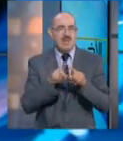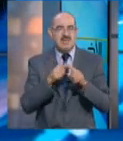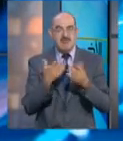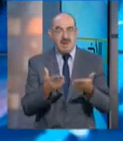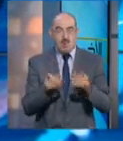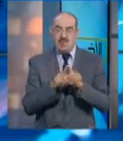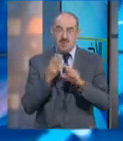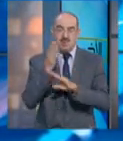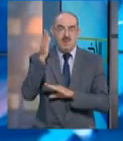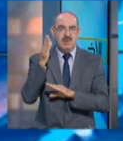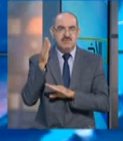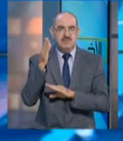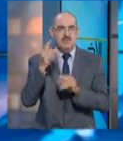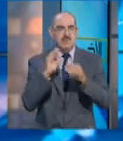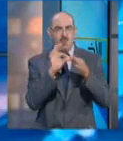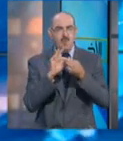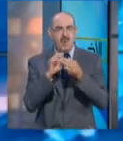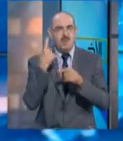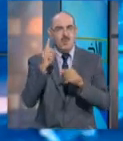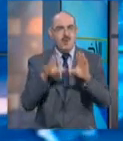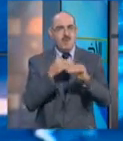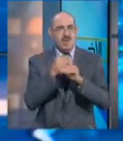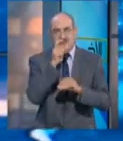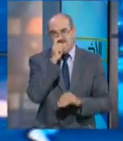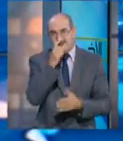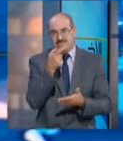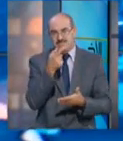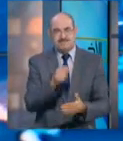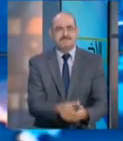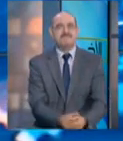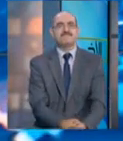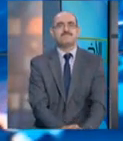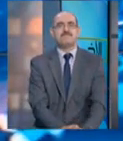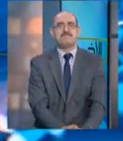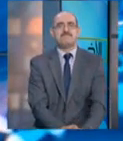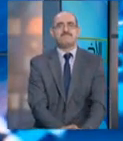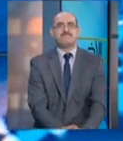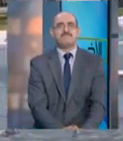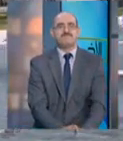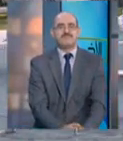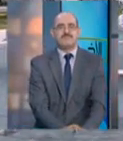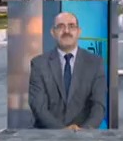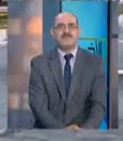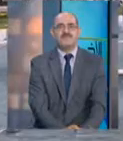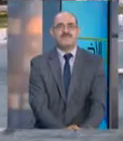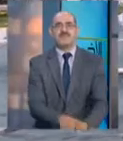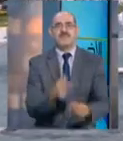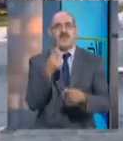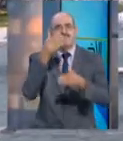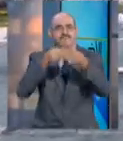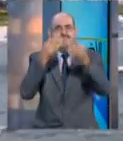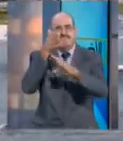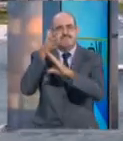والحاضر والمستقبل المشترك للأمة العربية. وليد زناتي. توشيح شوارع